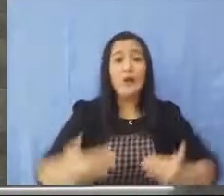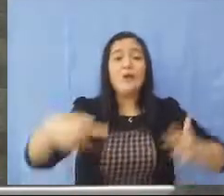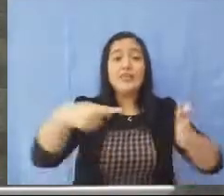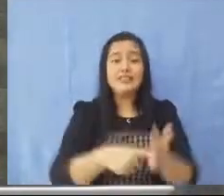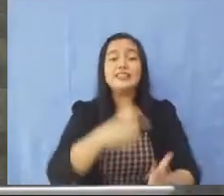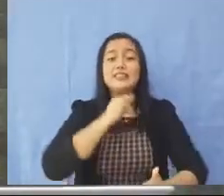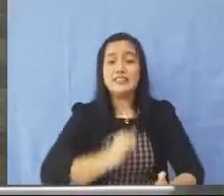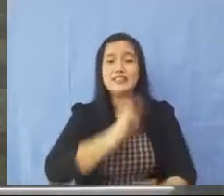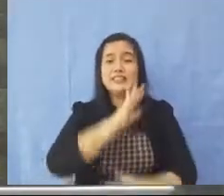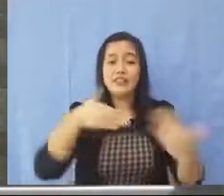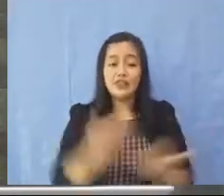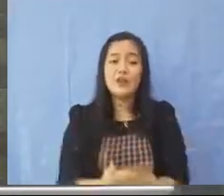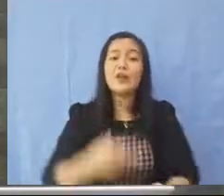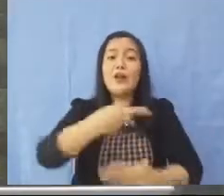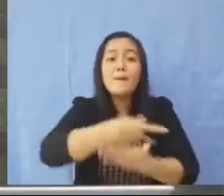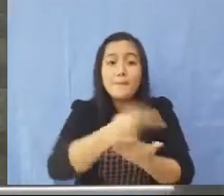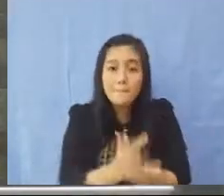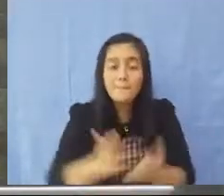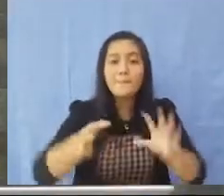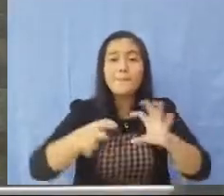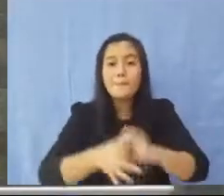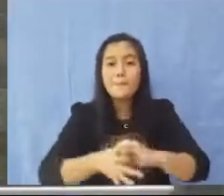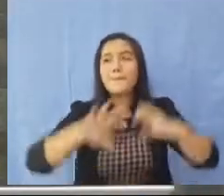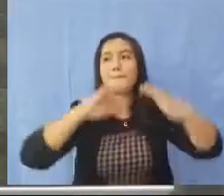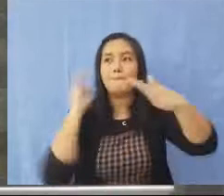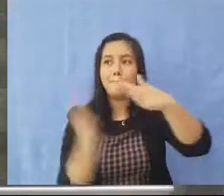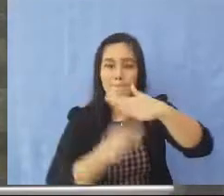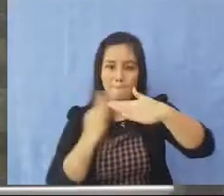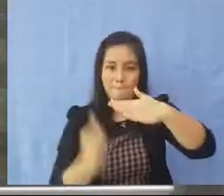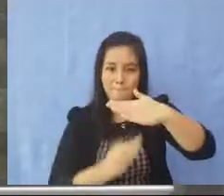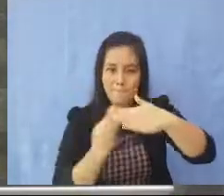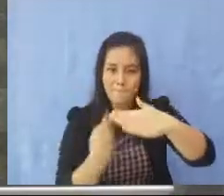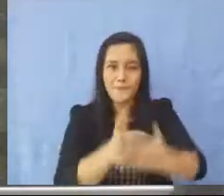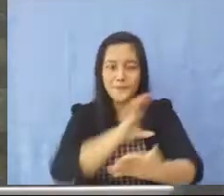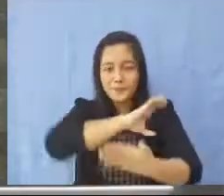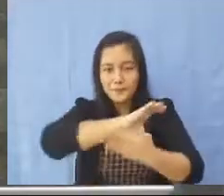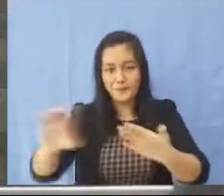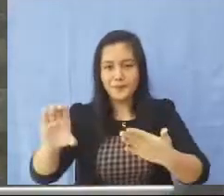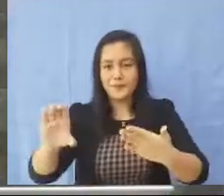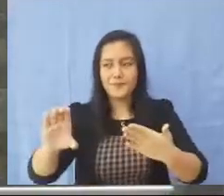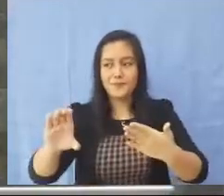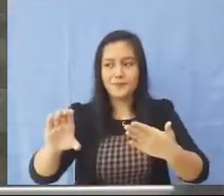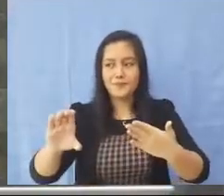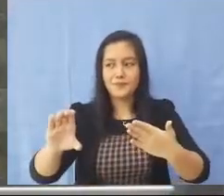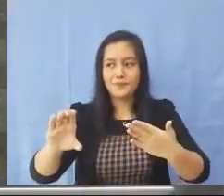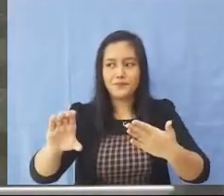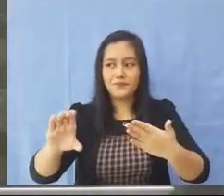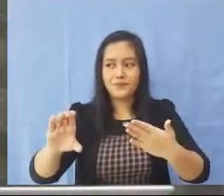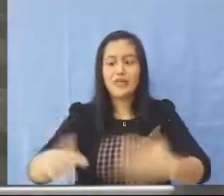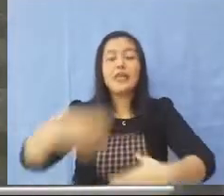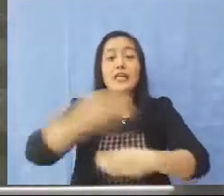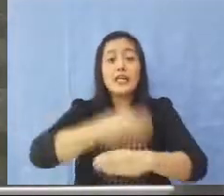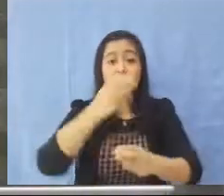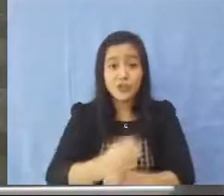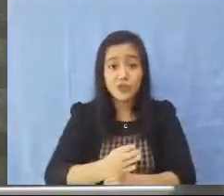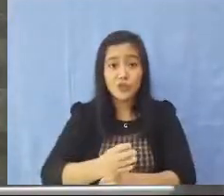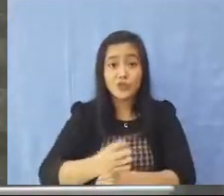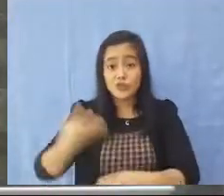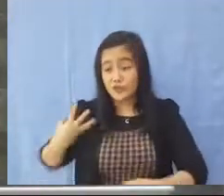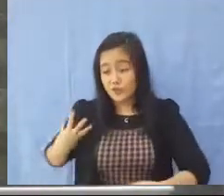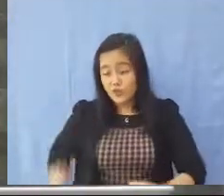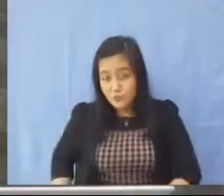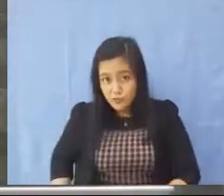ng foundational chapters. Kaya kung mamansin ninyo po, creation, corruption, condemnation, and